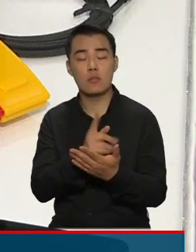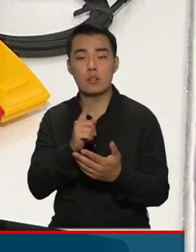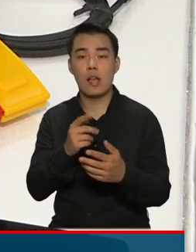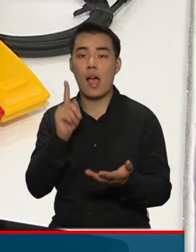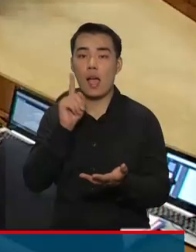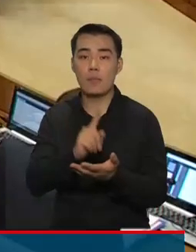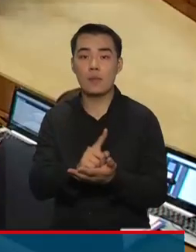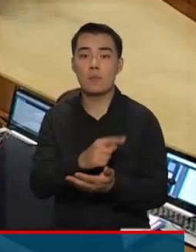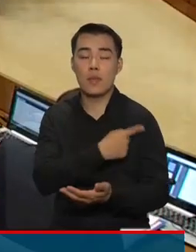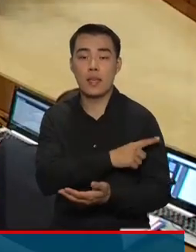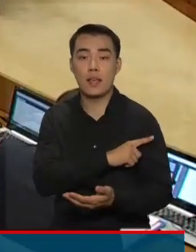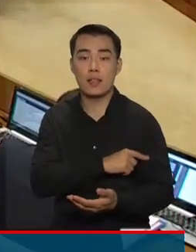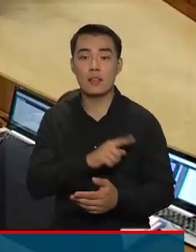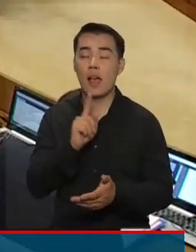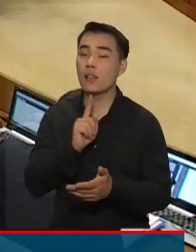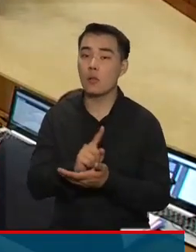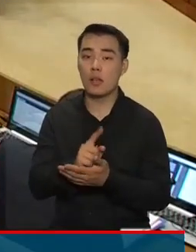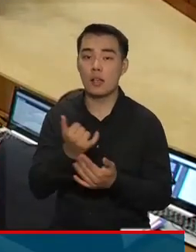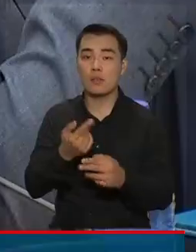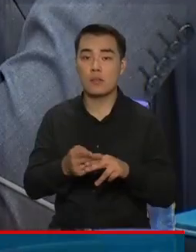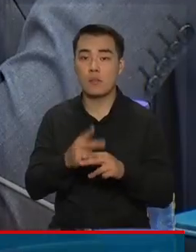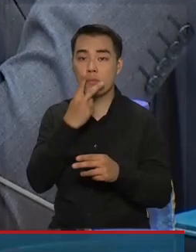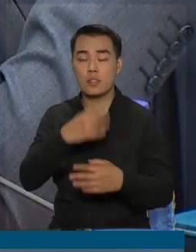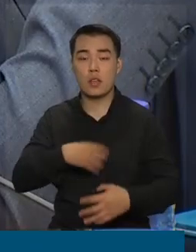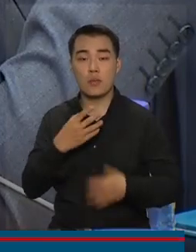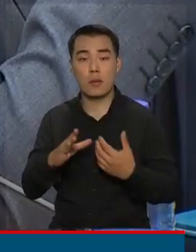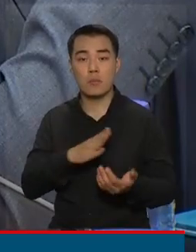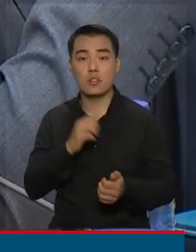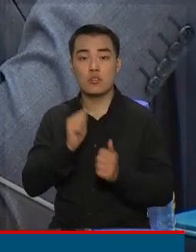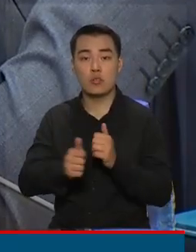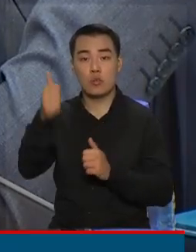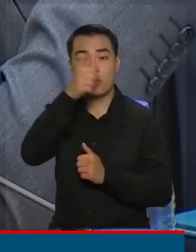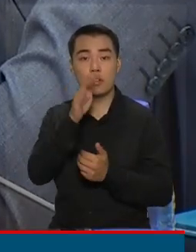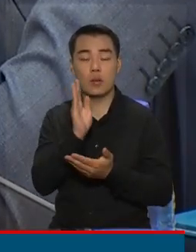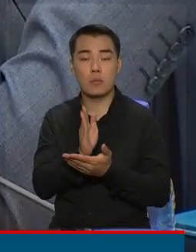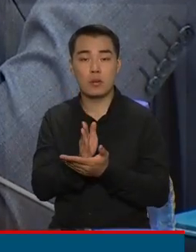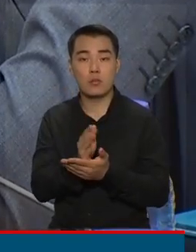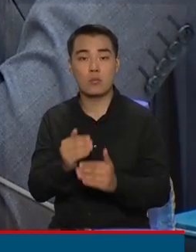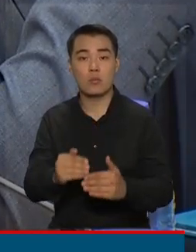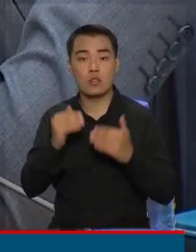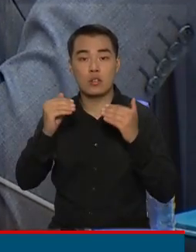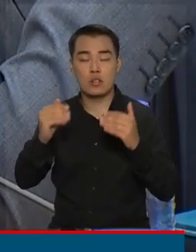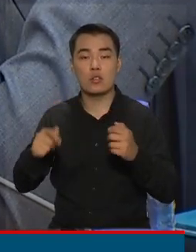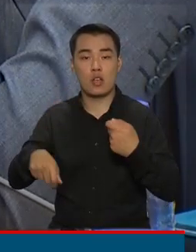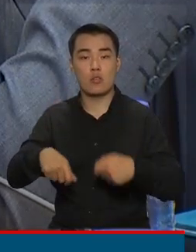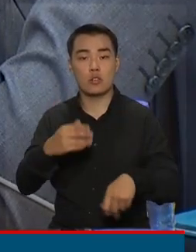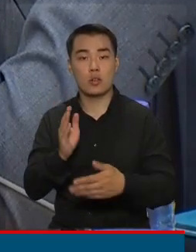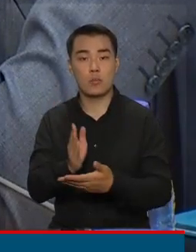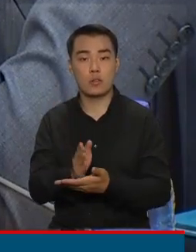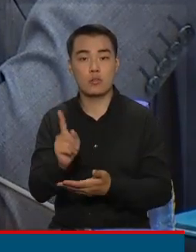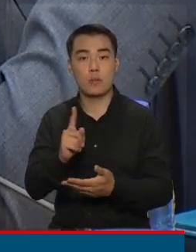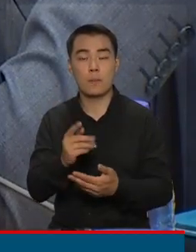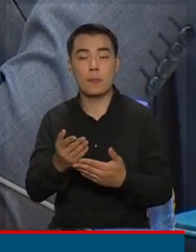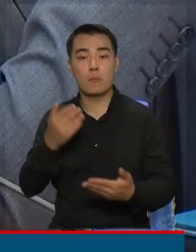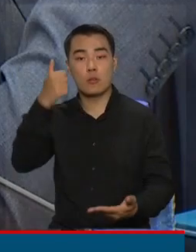обязательного медстрахования, Минздрав больно укололи. Ежегодно увеличивается количество нарушений. То есть в